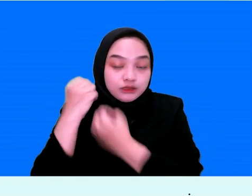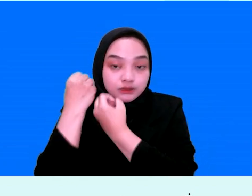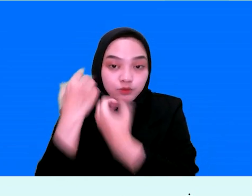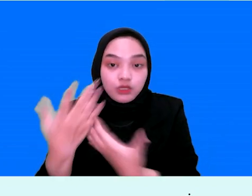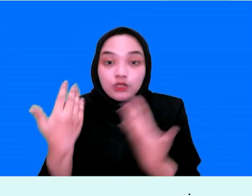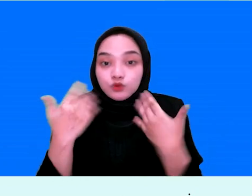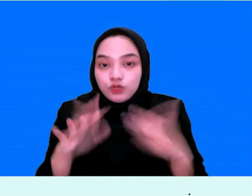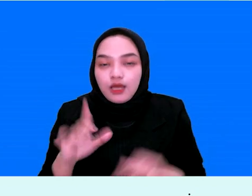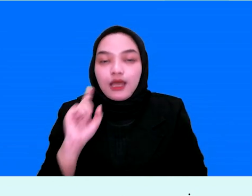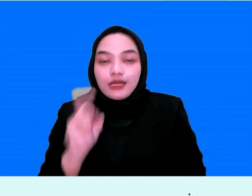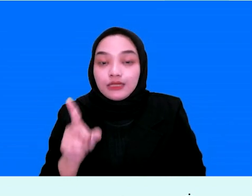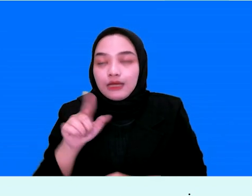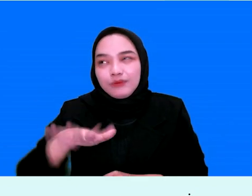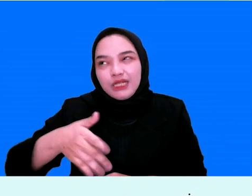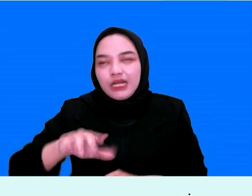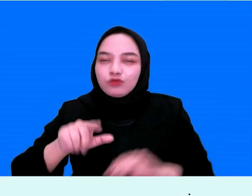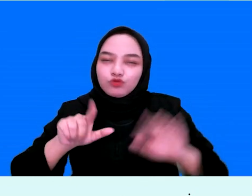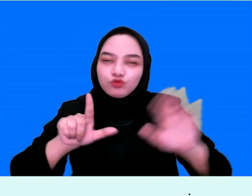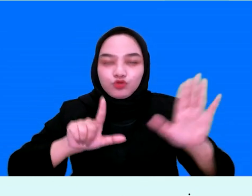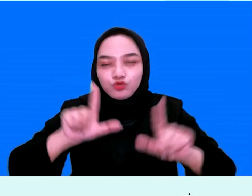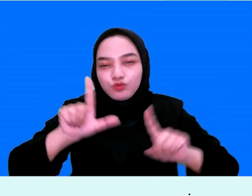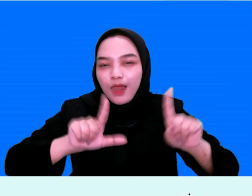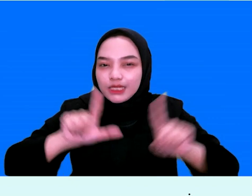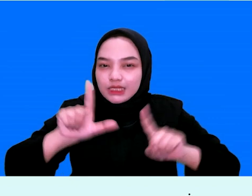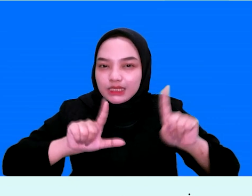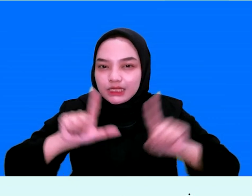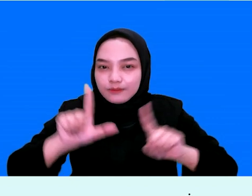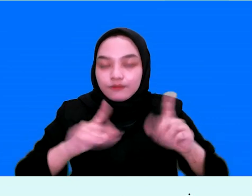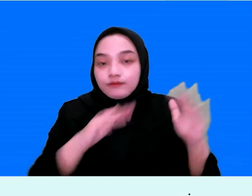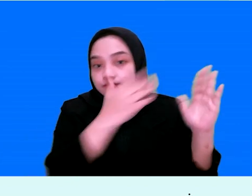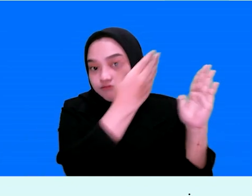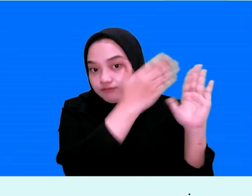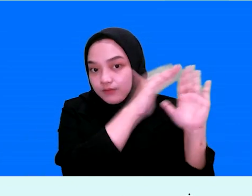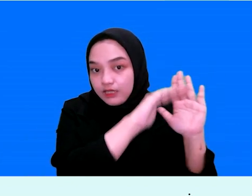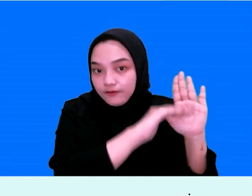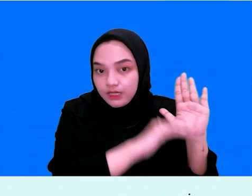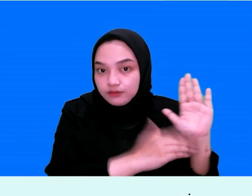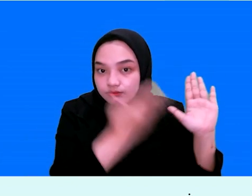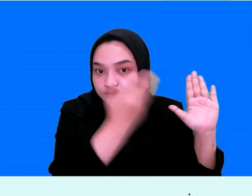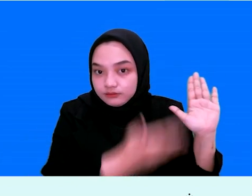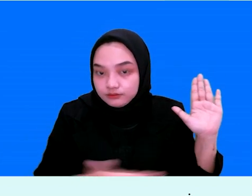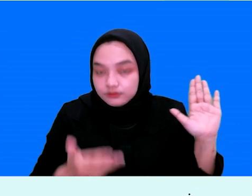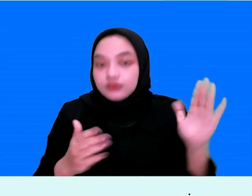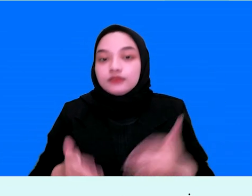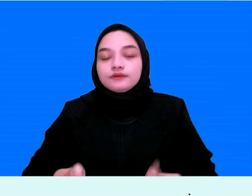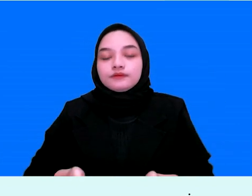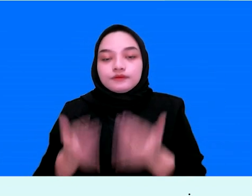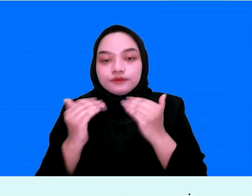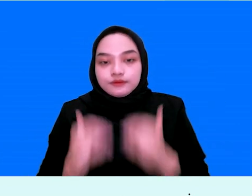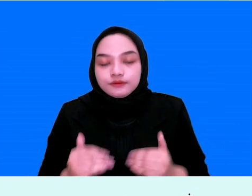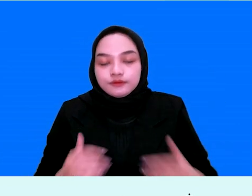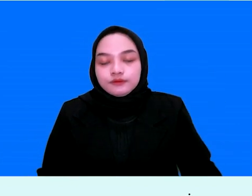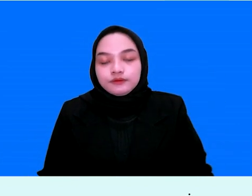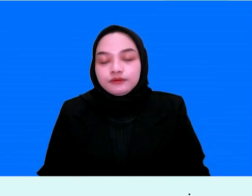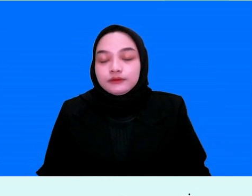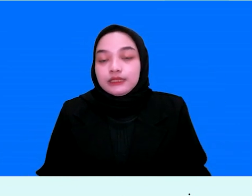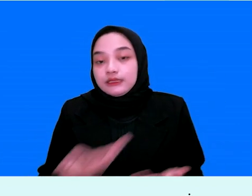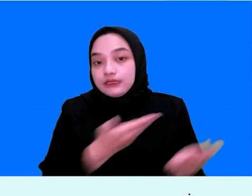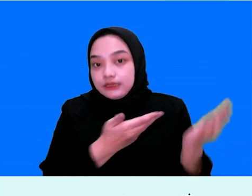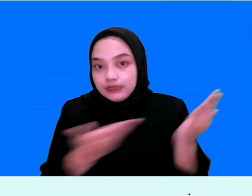disebutkan, ada setidaknya 17. Ini adalah daftarnya. Next. Ya, dan ini